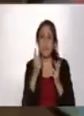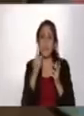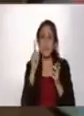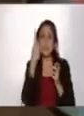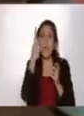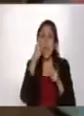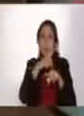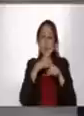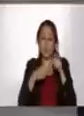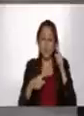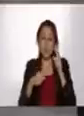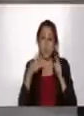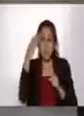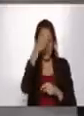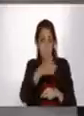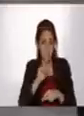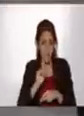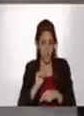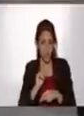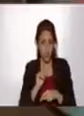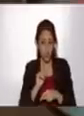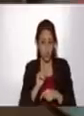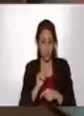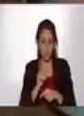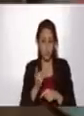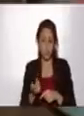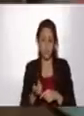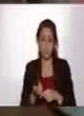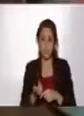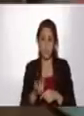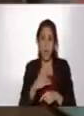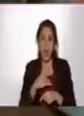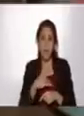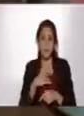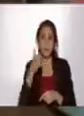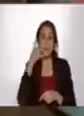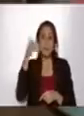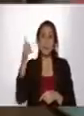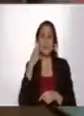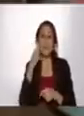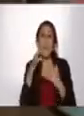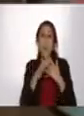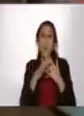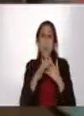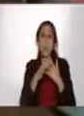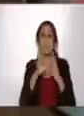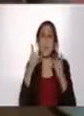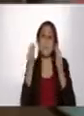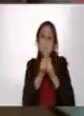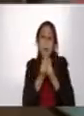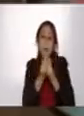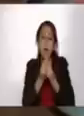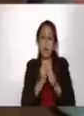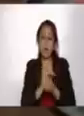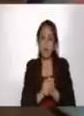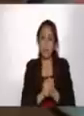ساعة ونص، أختك ما جاتليش. قلت لها طيب من قلبني، قلت لها طب رن على الدسوق كده شوفها تكون خرجت معاه.